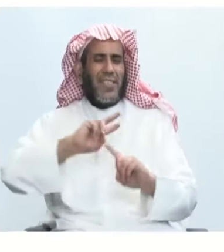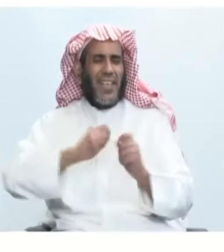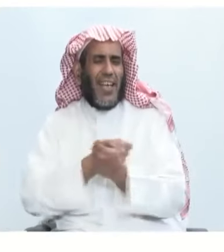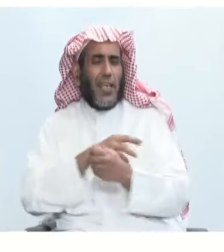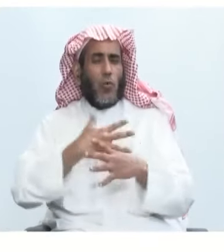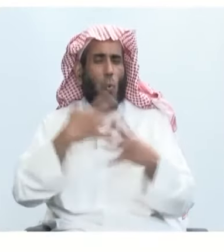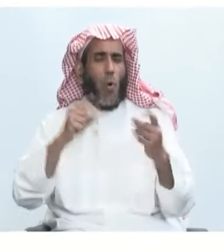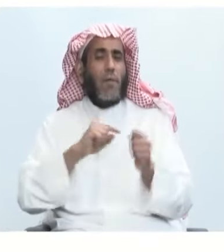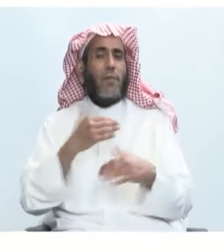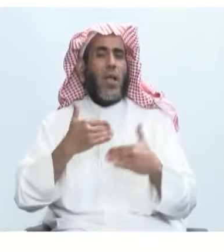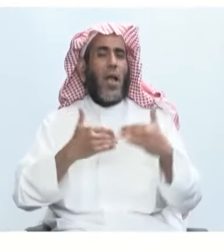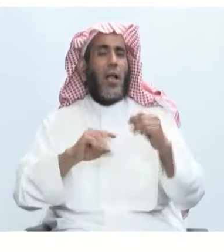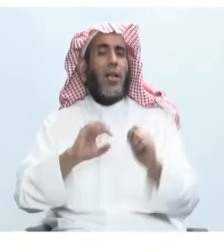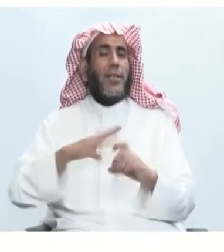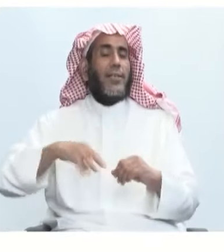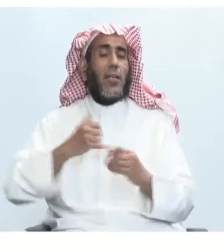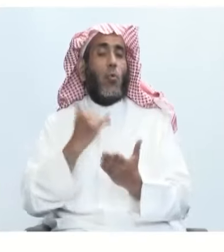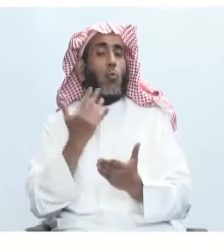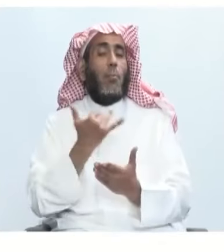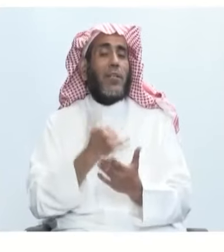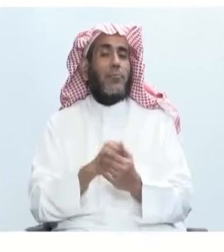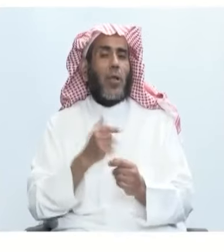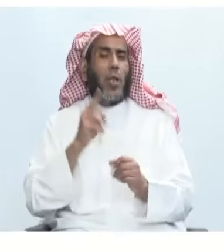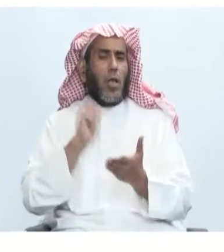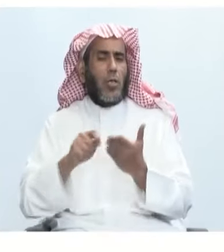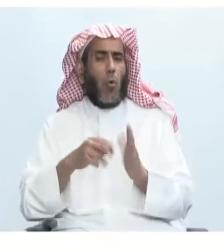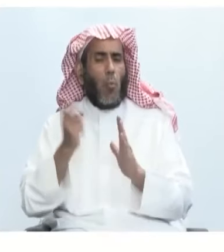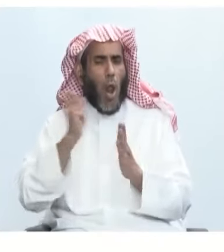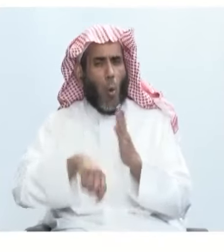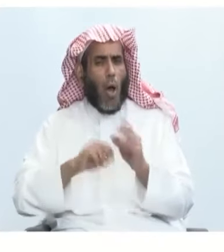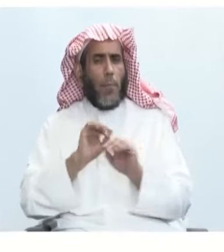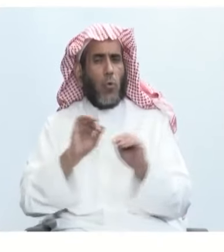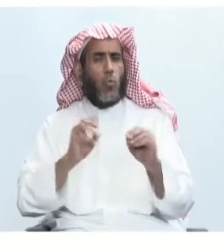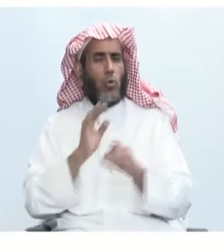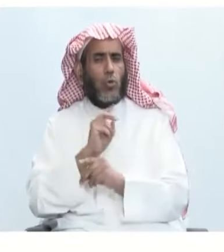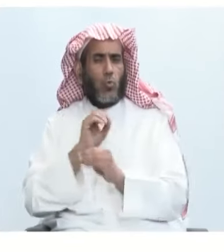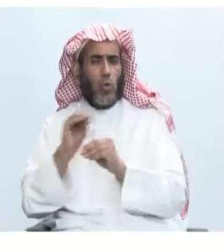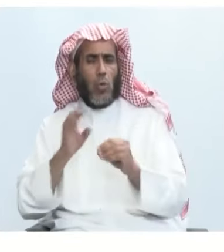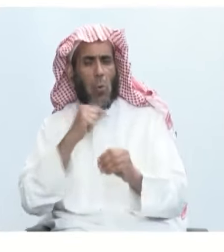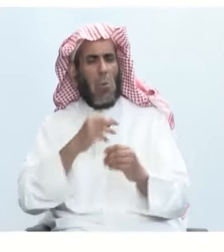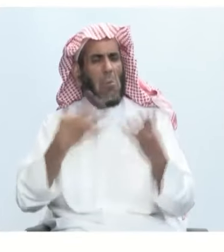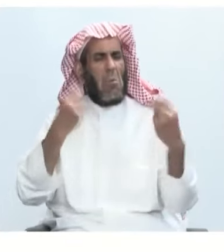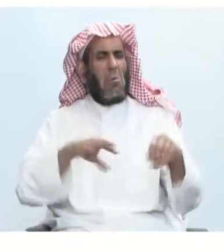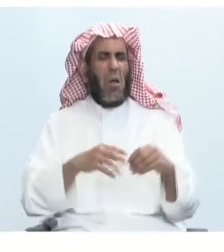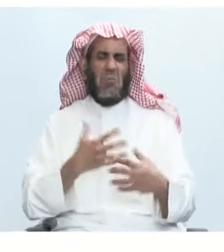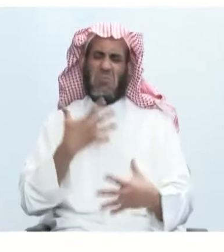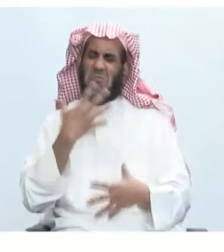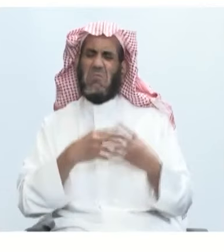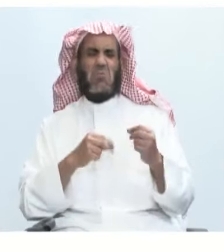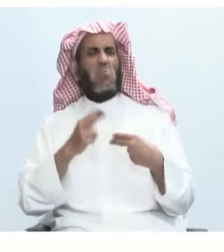وشاملا في هيكل ادارته مهماتها لقد اصدر عددا من اوامر والتوجيهات قوبلت كلها بالاهمال والتذمر